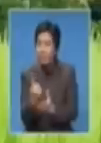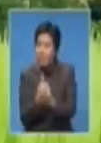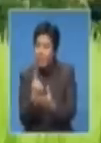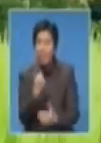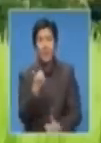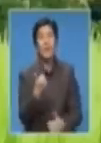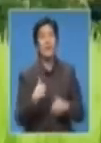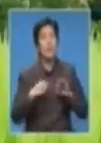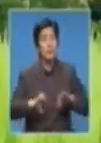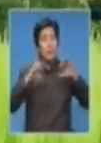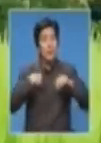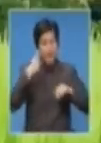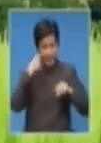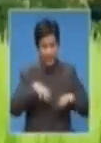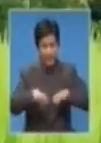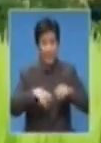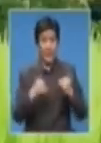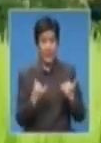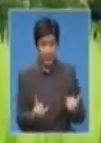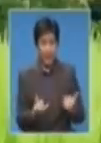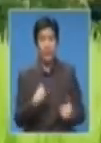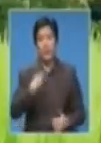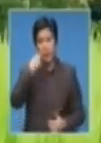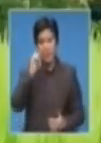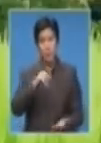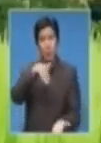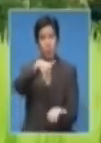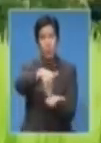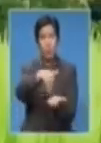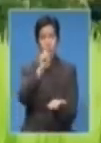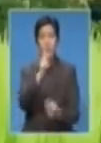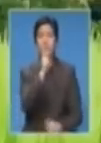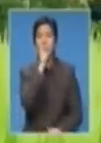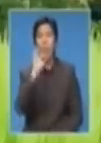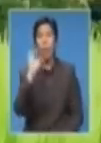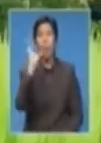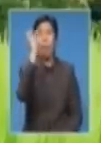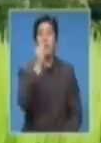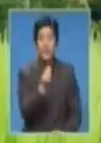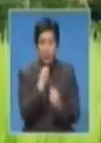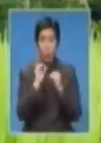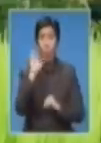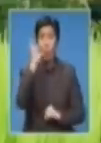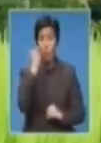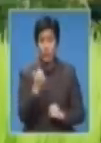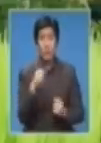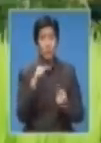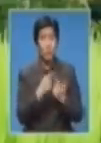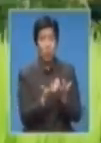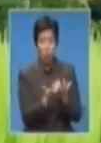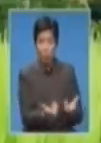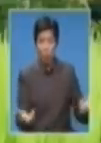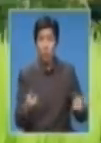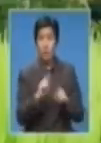ได้รัฐบาลก็หวังว่าการส่งเสริมครั้งนี้เนี่ยจะทำให้ไทยเป็นศูนย์กลางหาโลกได้นะครับในเมนี้ในโลกใบนี้แล้วเราก็ไปเอาสินค้